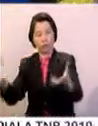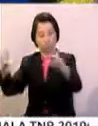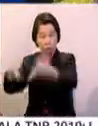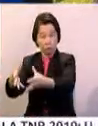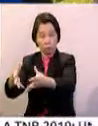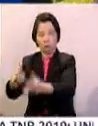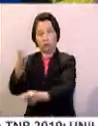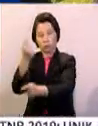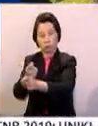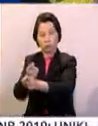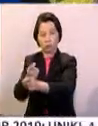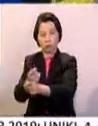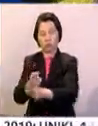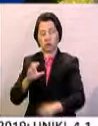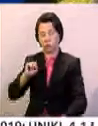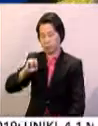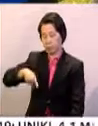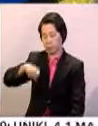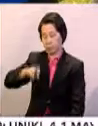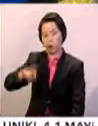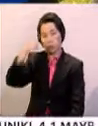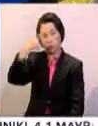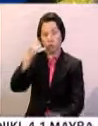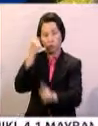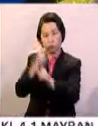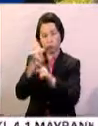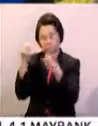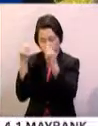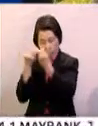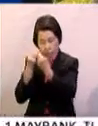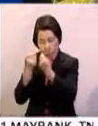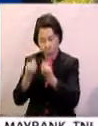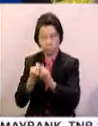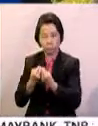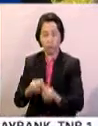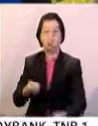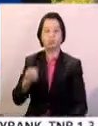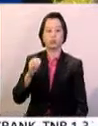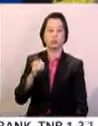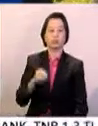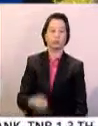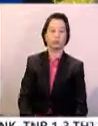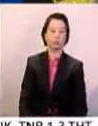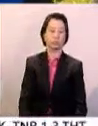serta ditetapkan oleh pihak SPR untuk tujuan pengiraan. Mohan Chinasami, RTM.